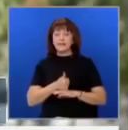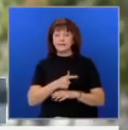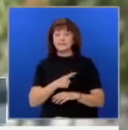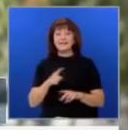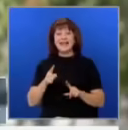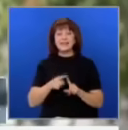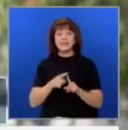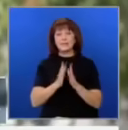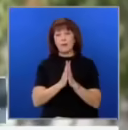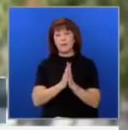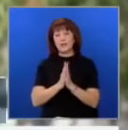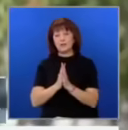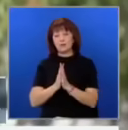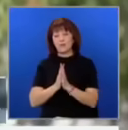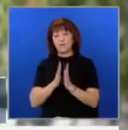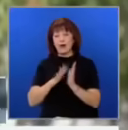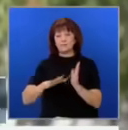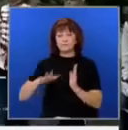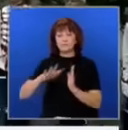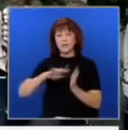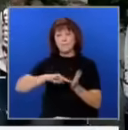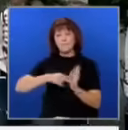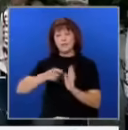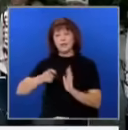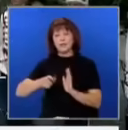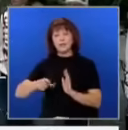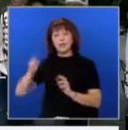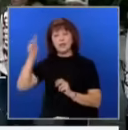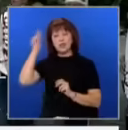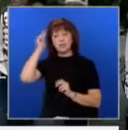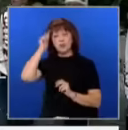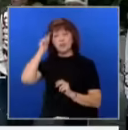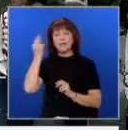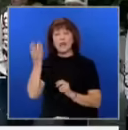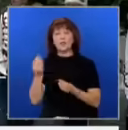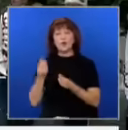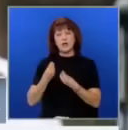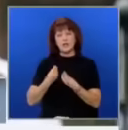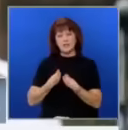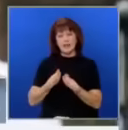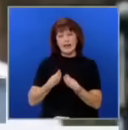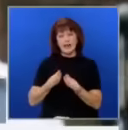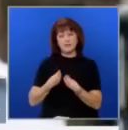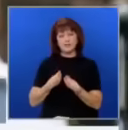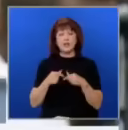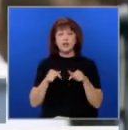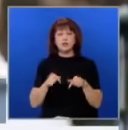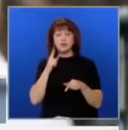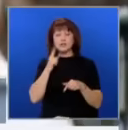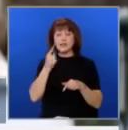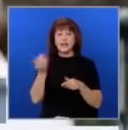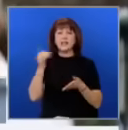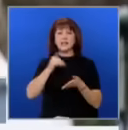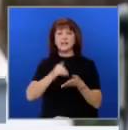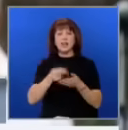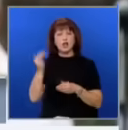на този ден българските политици да си спомнят завета на хората, осъществили идеята за национално обединение. Този ден идва и за да ни